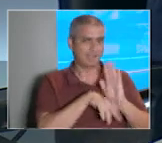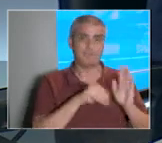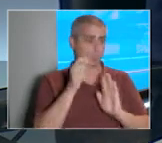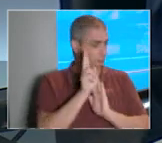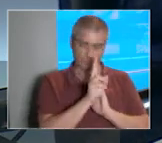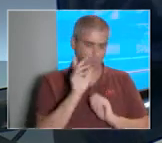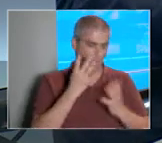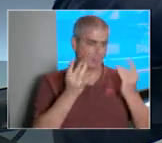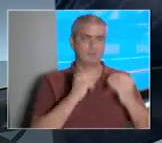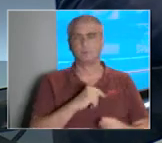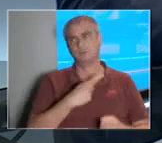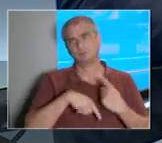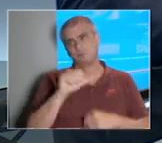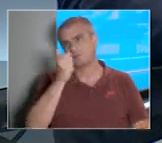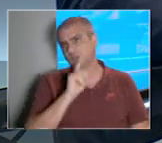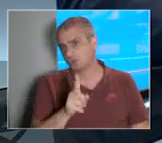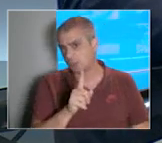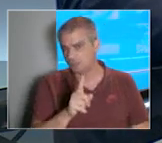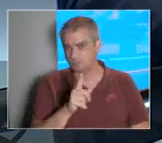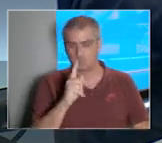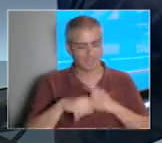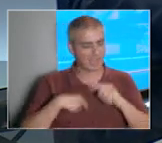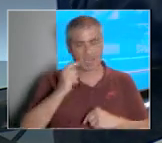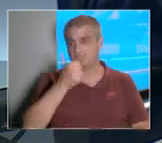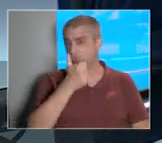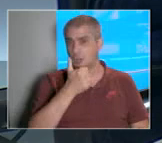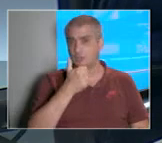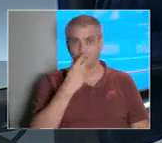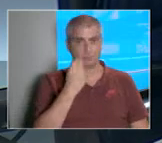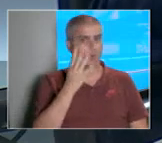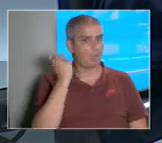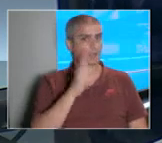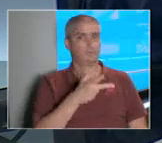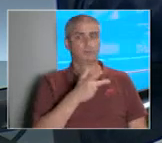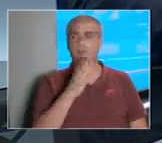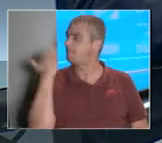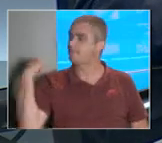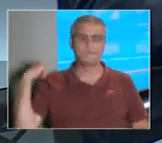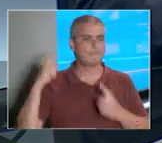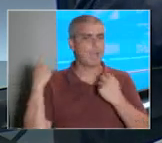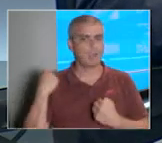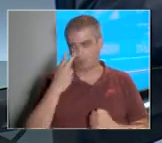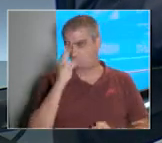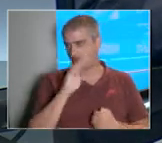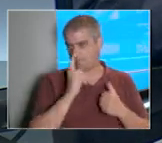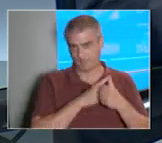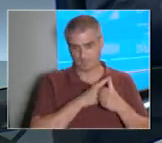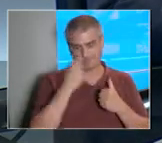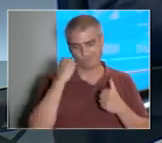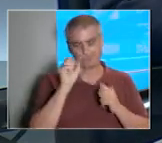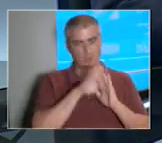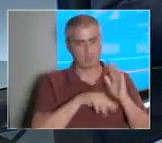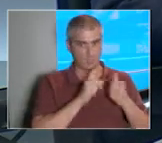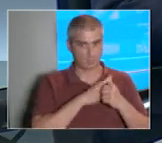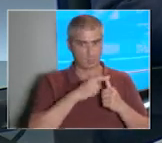שומר על הכללים, הוא לא היה נדבק. בסבב הראשון, מה שנקרא גל ראשון, שעוד לא נגמר. הוא לא היה לו אפשרות, הוא היה בבית, סגור בבית. ראו שביבי מפר את